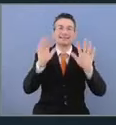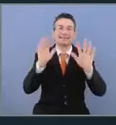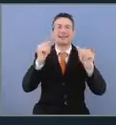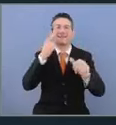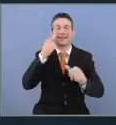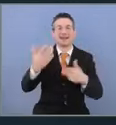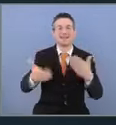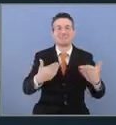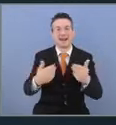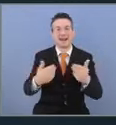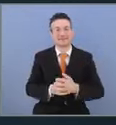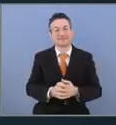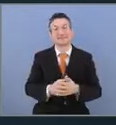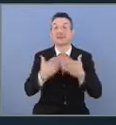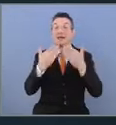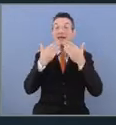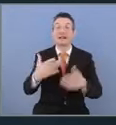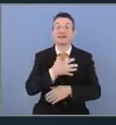Grazie Assessore Ornelli.